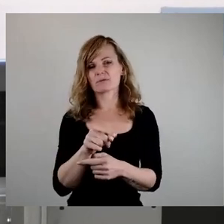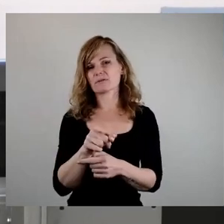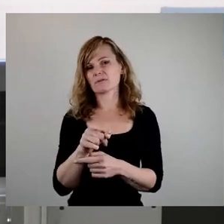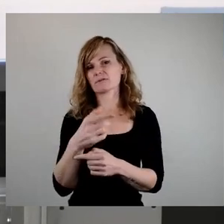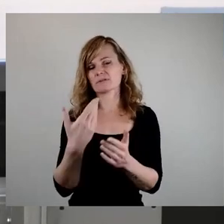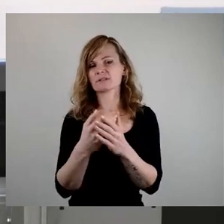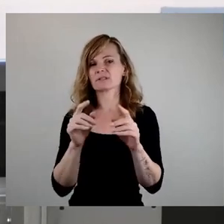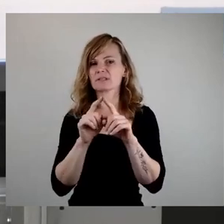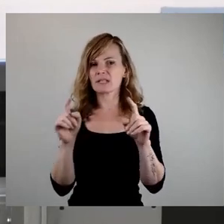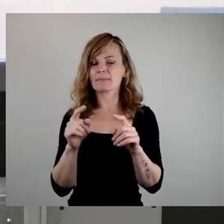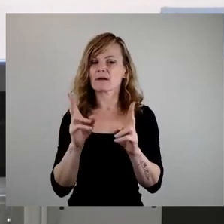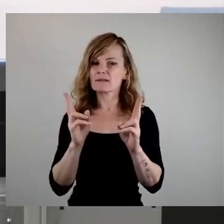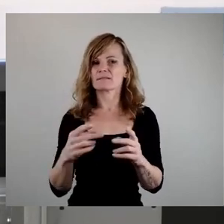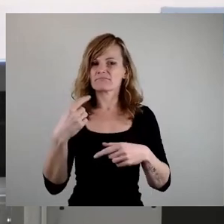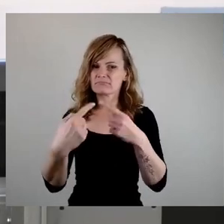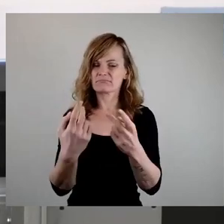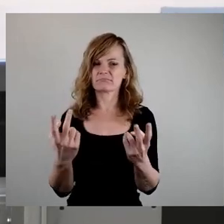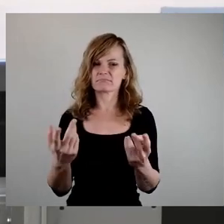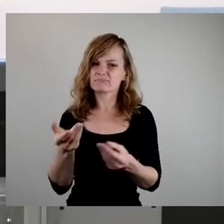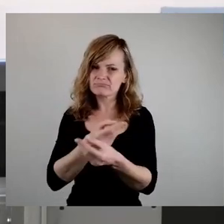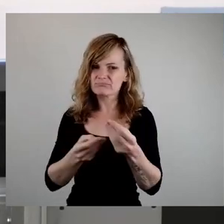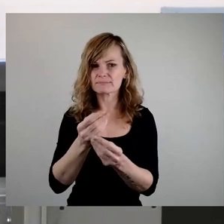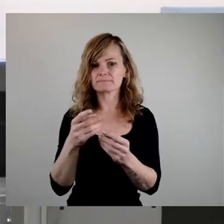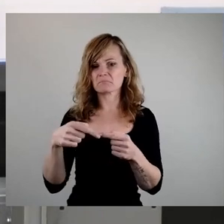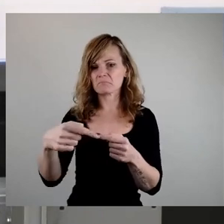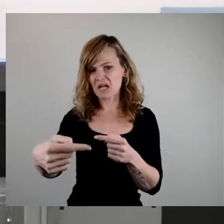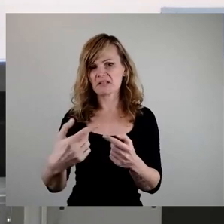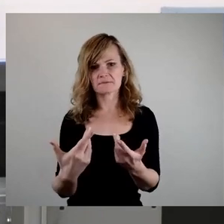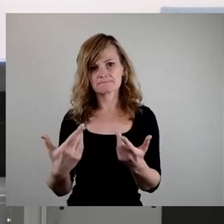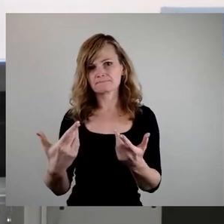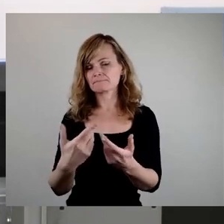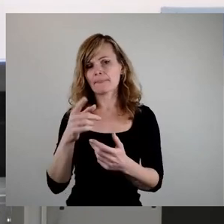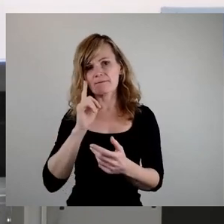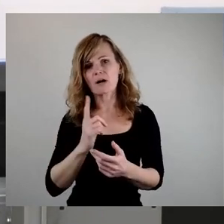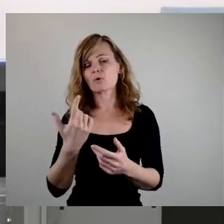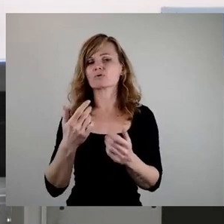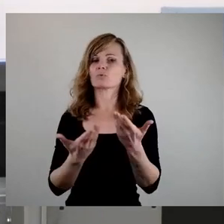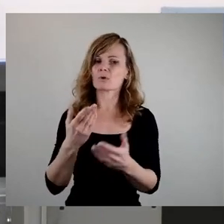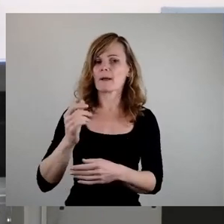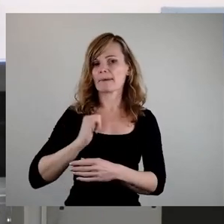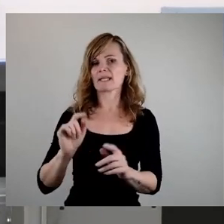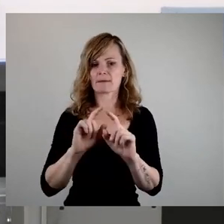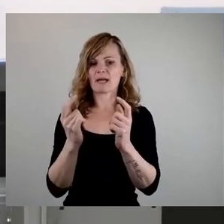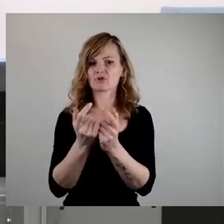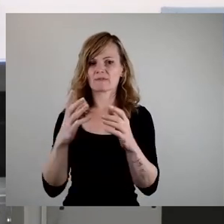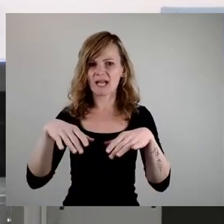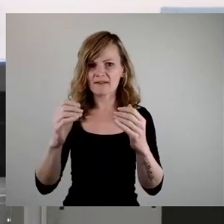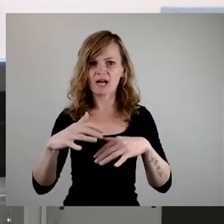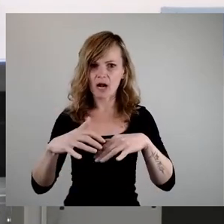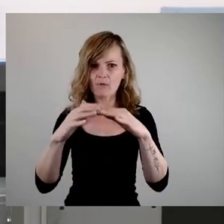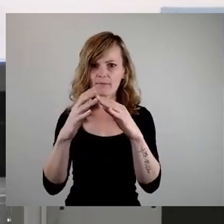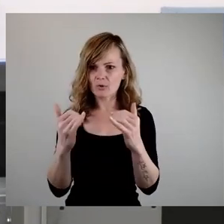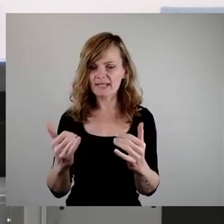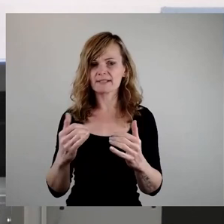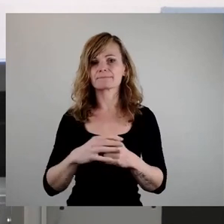Thema mal ordentlich anzugehen. Also es ist jetzt angedacht dann, dass man eine Frauen- oder eine Mädchenmannschaft jetzt anfängt aufzubauen und